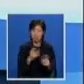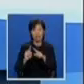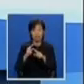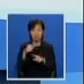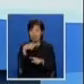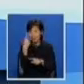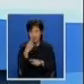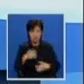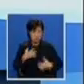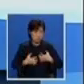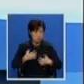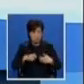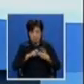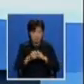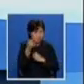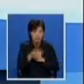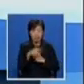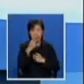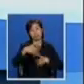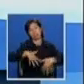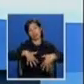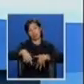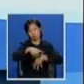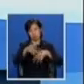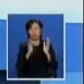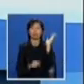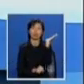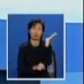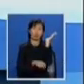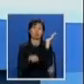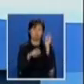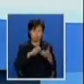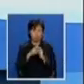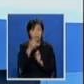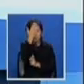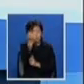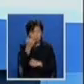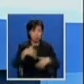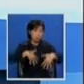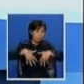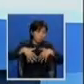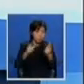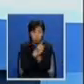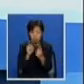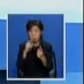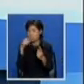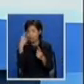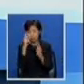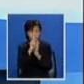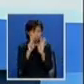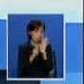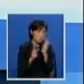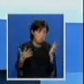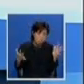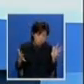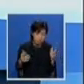โดยเฉพาะอย่างยิ่งก็คือคนยากคนจนเพราะว่าสังคมใดที่ปราศจากกฎระเบียบสังคมใดที่เราใช้กำลัง